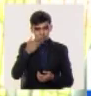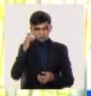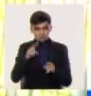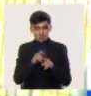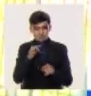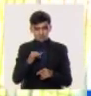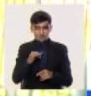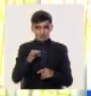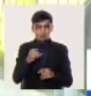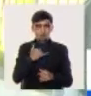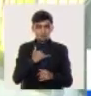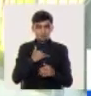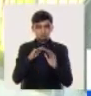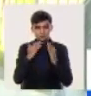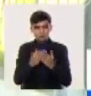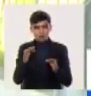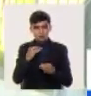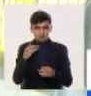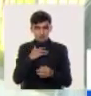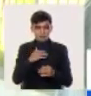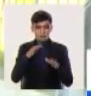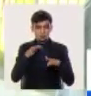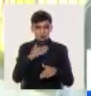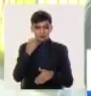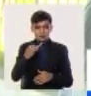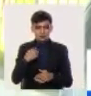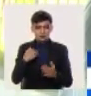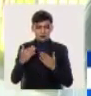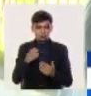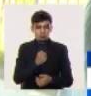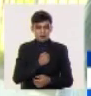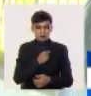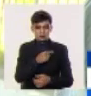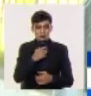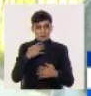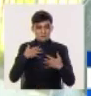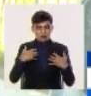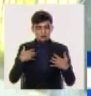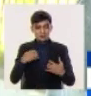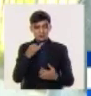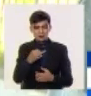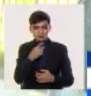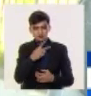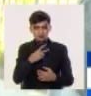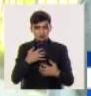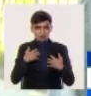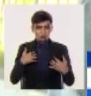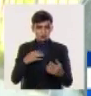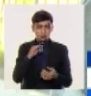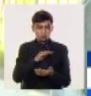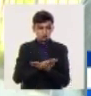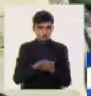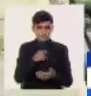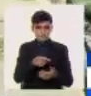клетки у нас нет после многочисленных переговоров нам очень стало жалко это животное животное очень чисто и